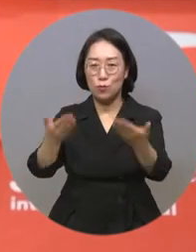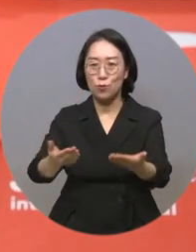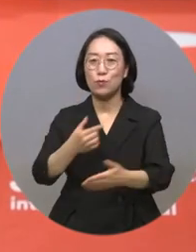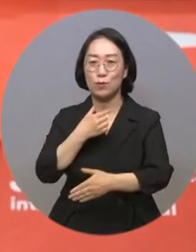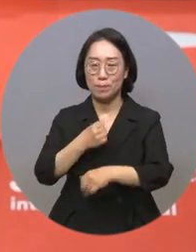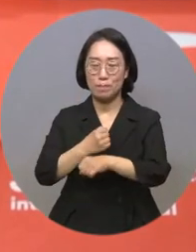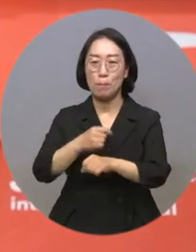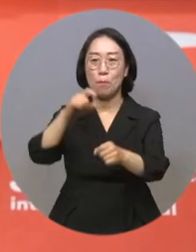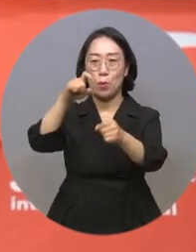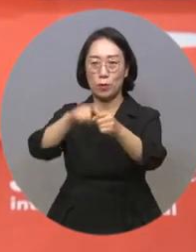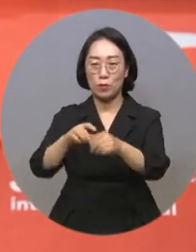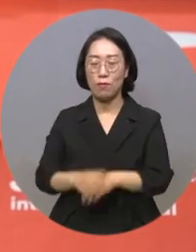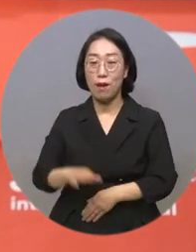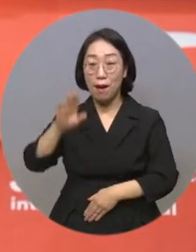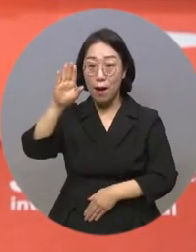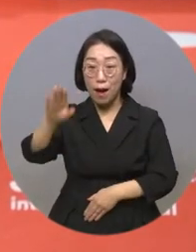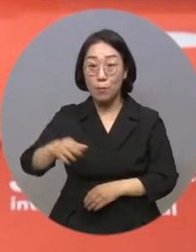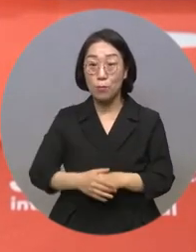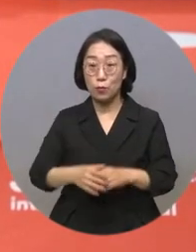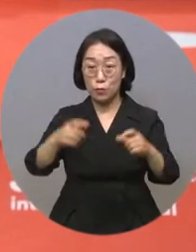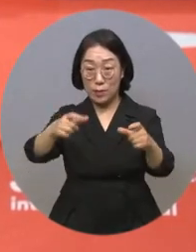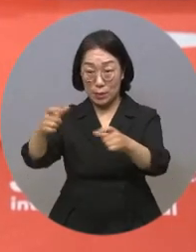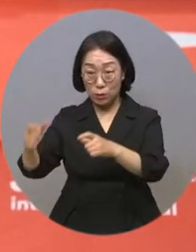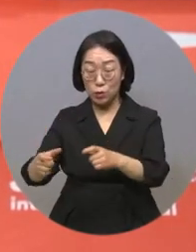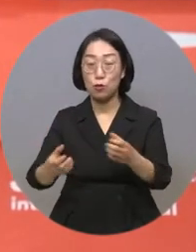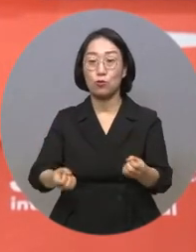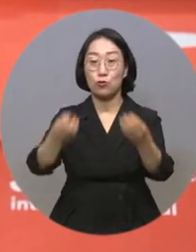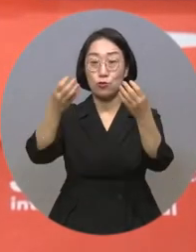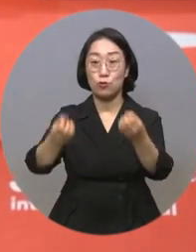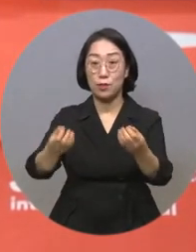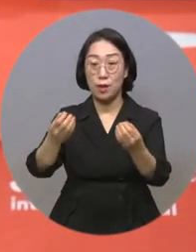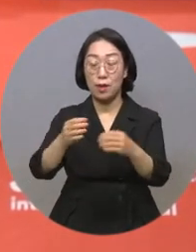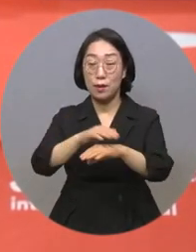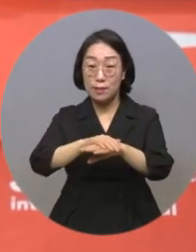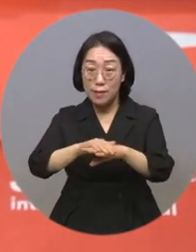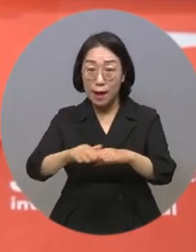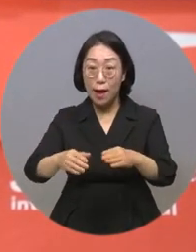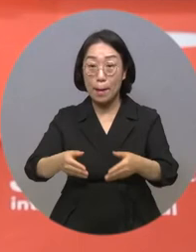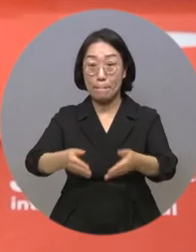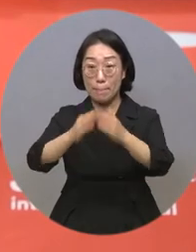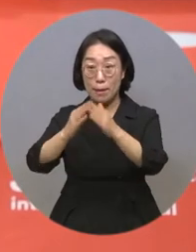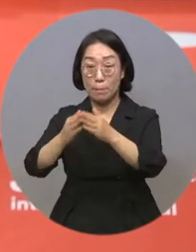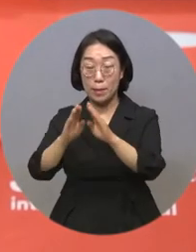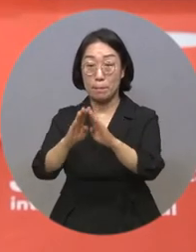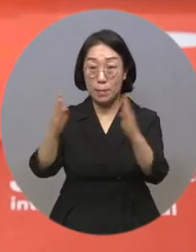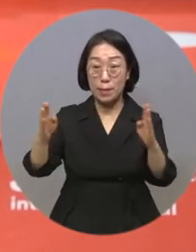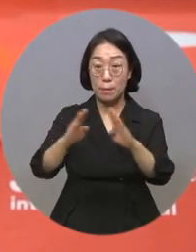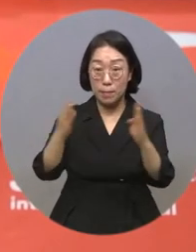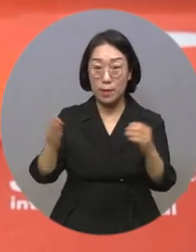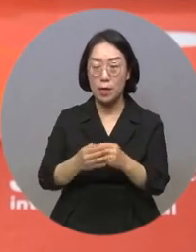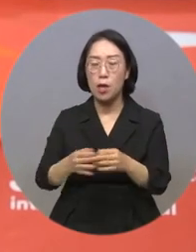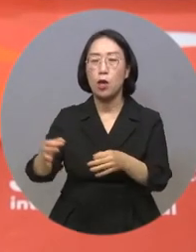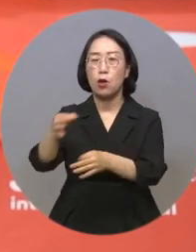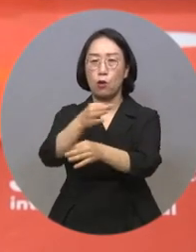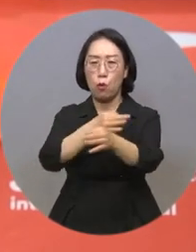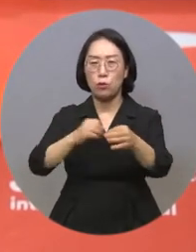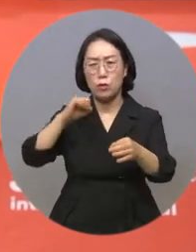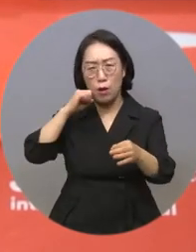있습니다. 앞으로 이러한 지역 축제가 활성화되어 코로나19로 인해 침체된 지역 경제를